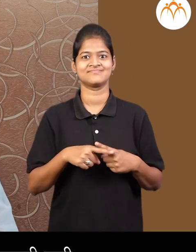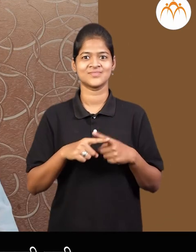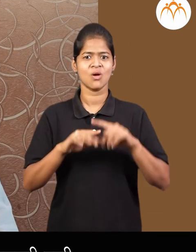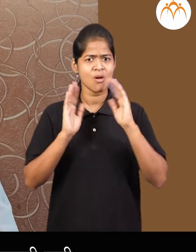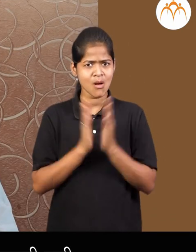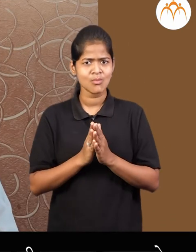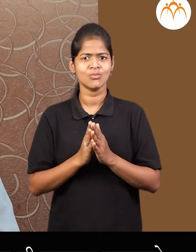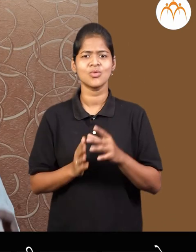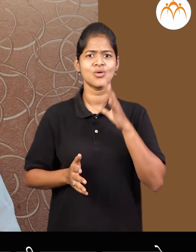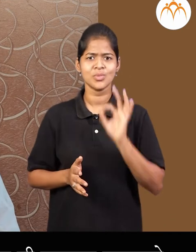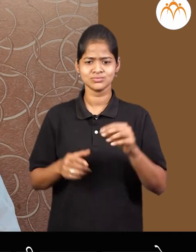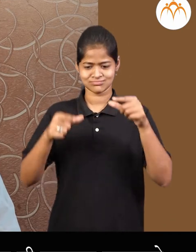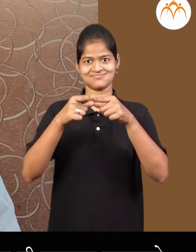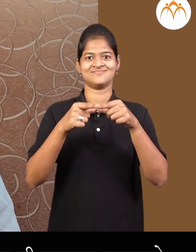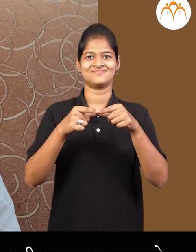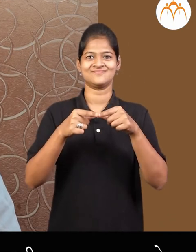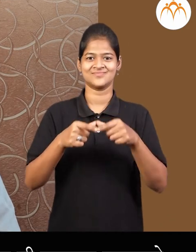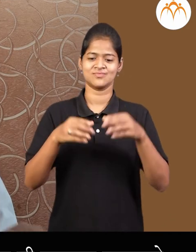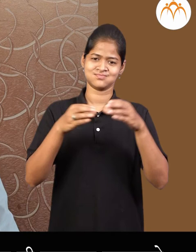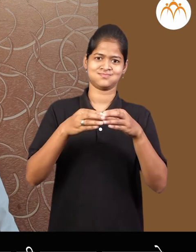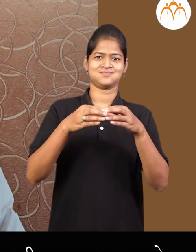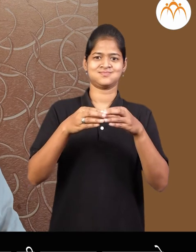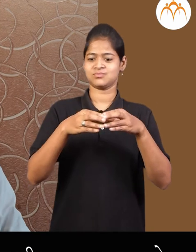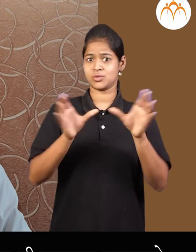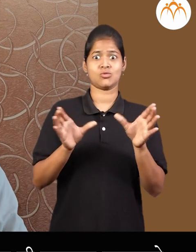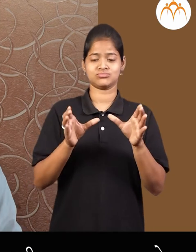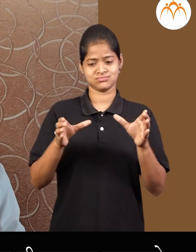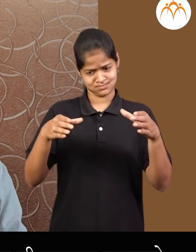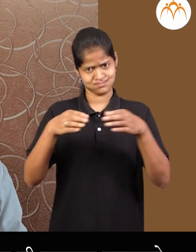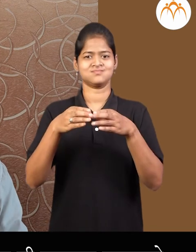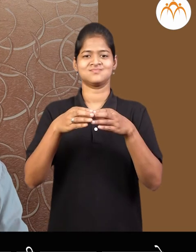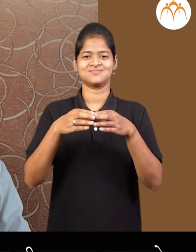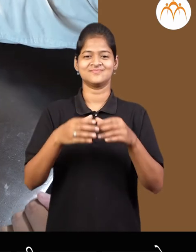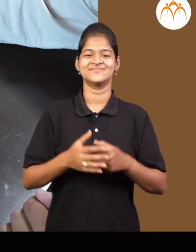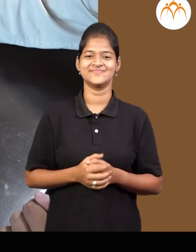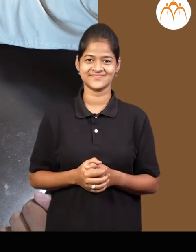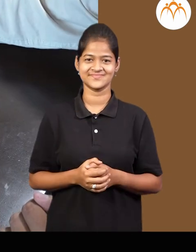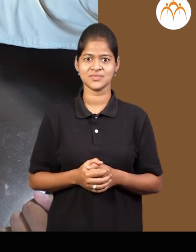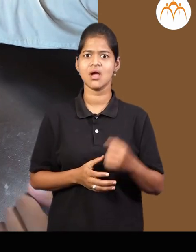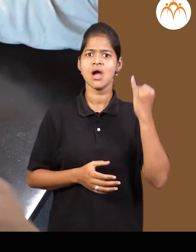बास. बरं, एक करतो. हे बघा, या पेन्सिल वापरून मी तुम्हाला दाखवतो.